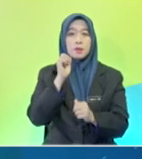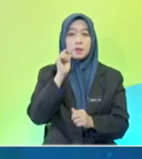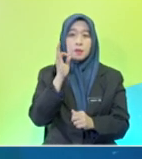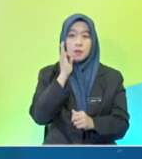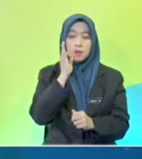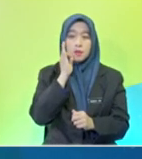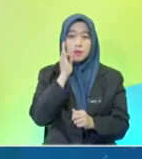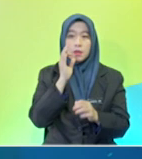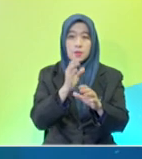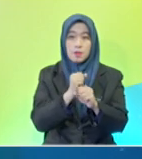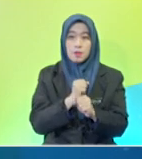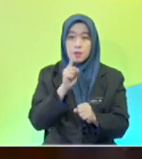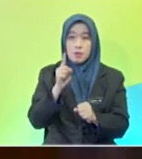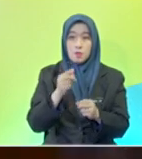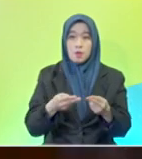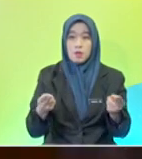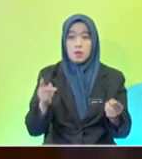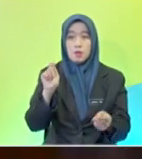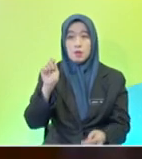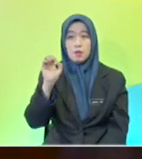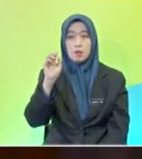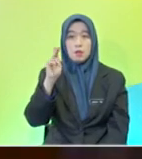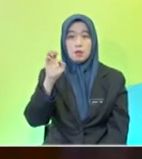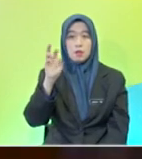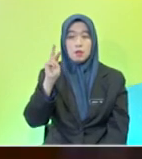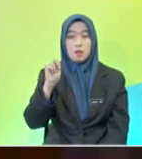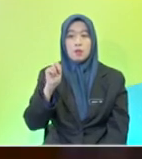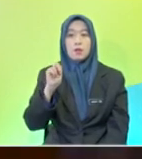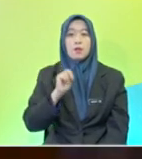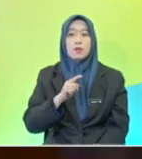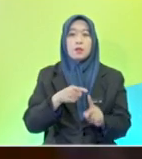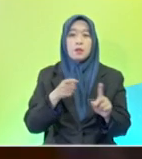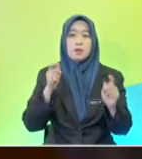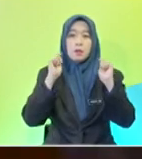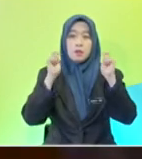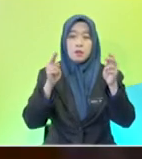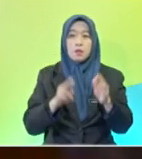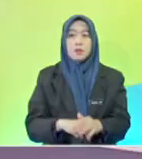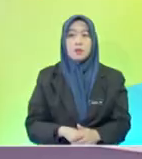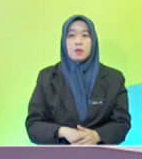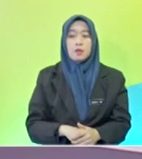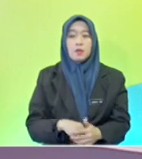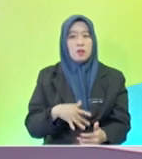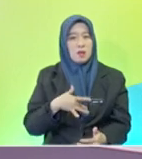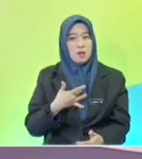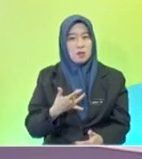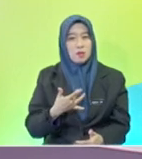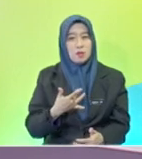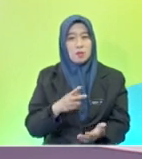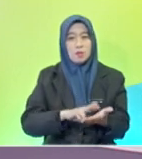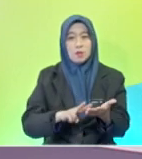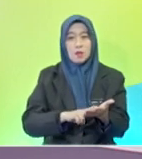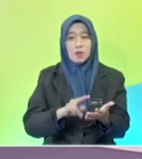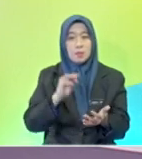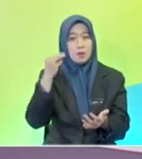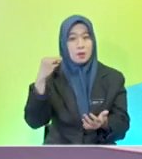pun layak mendapat satu token daripada Ustazah Rahmawati dan Kakak Syafiqah. Okey, itu dia. Saya rasa Ustazah, bacaan diorang pun